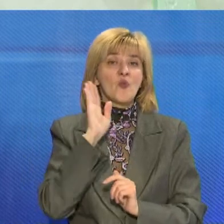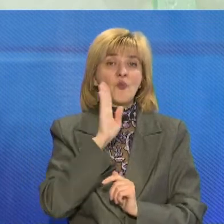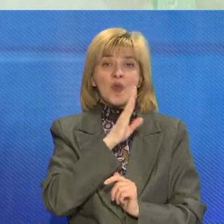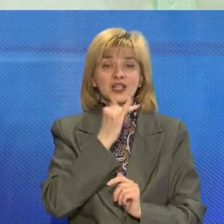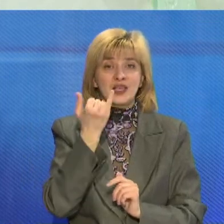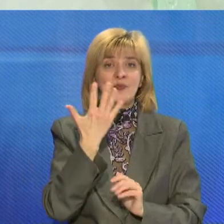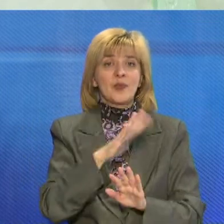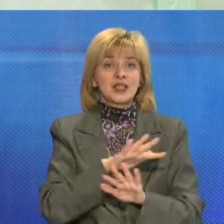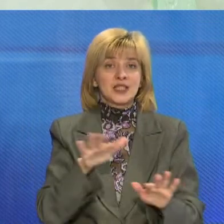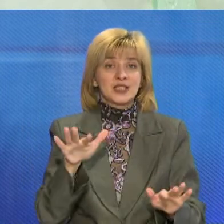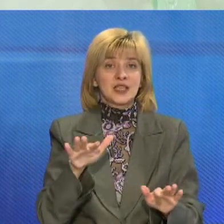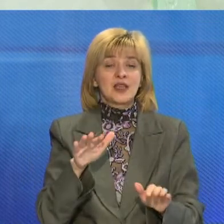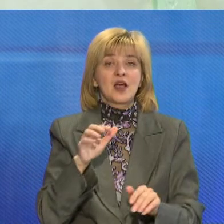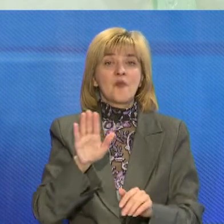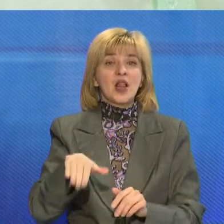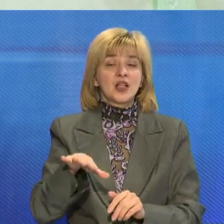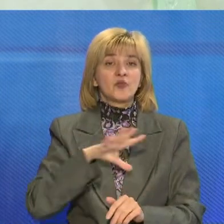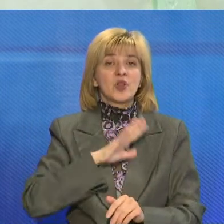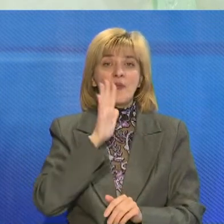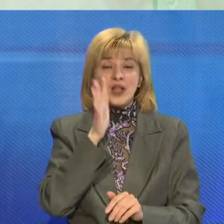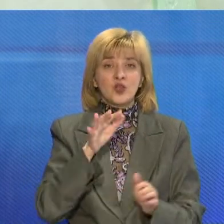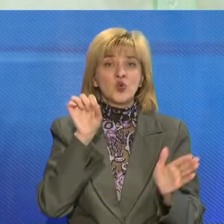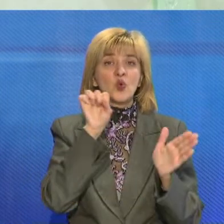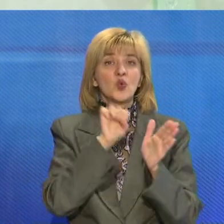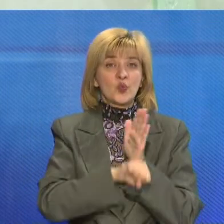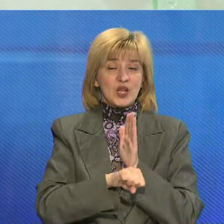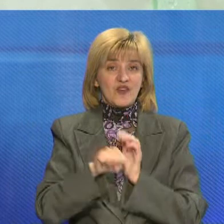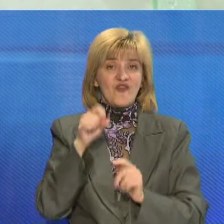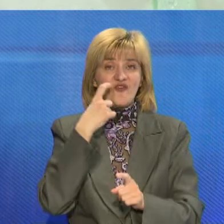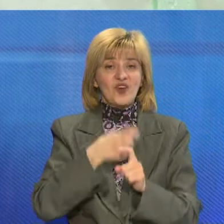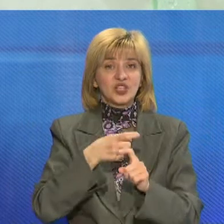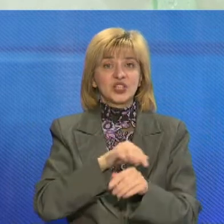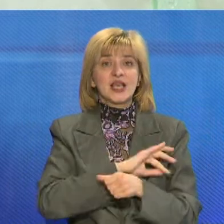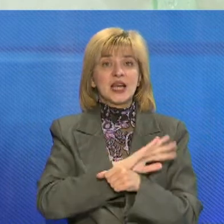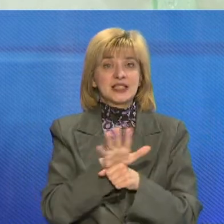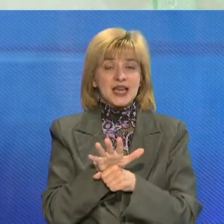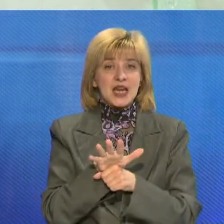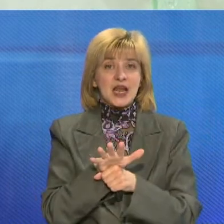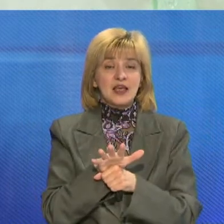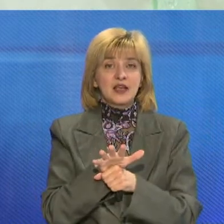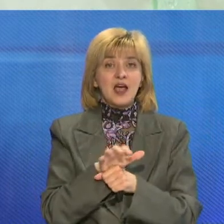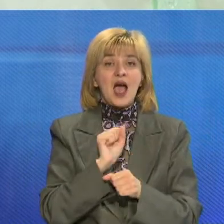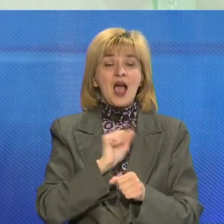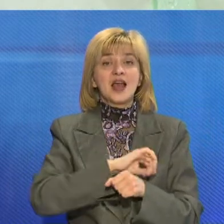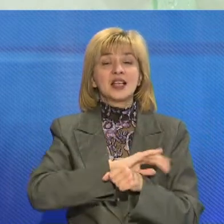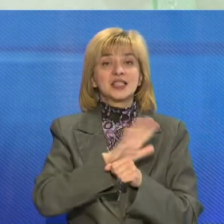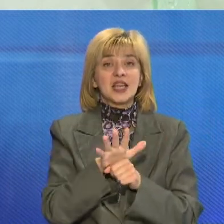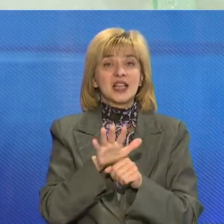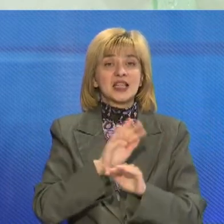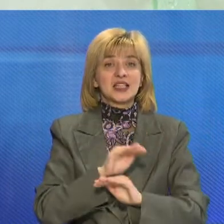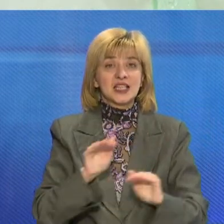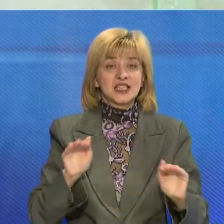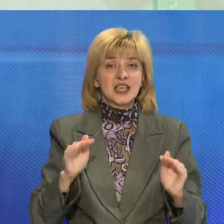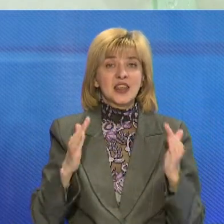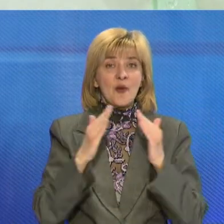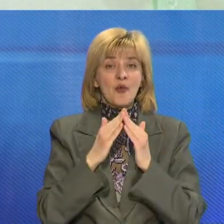младшему из которых было 5 лет, убили фашисты, расстреляли. А расстрел деток в детских